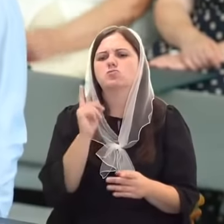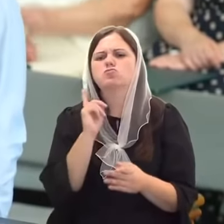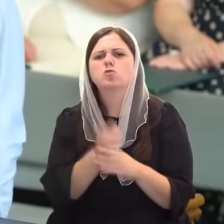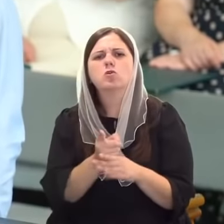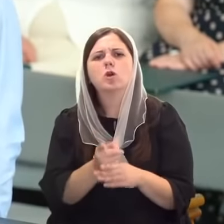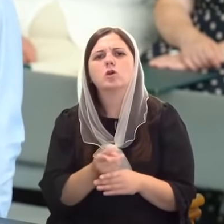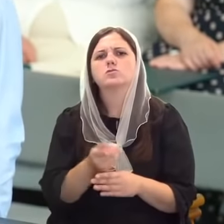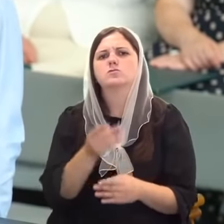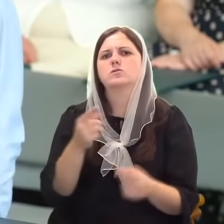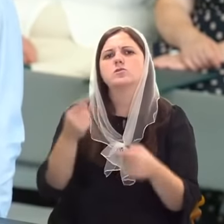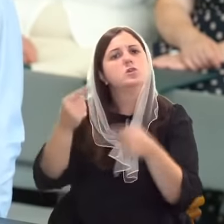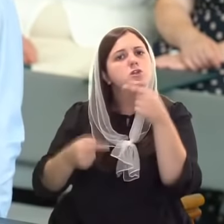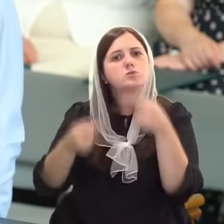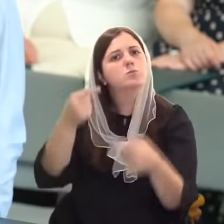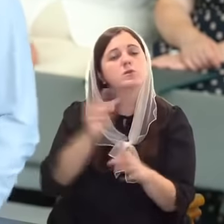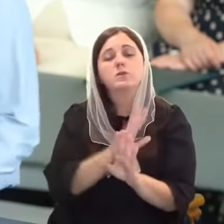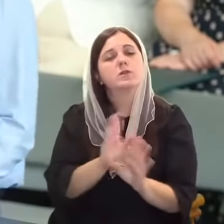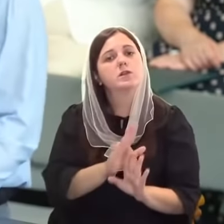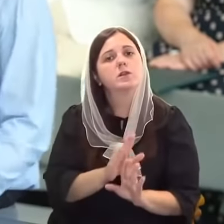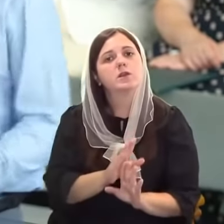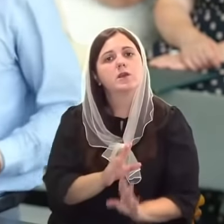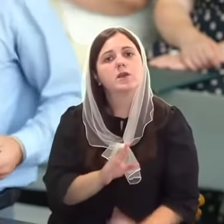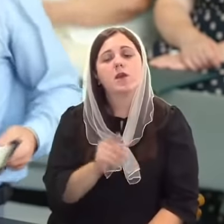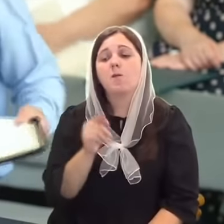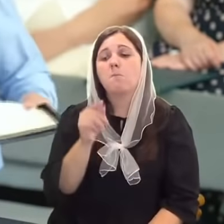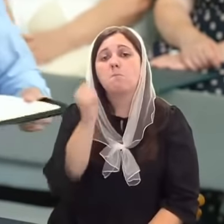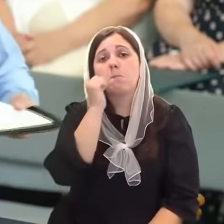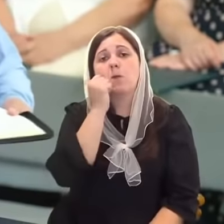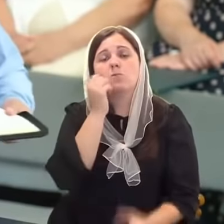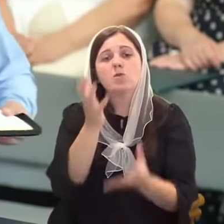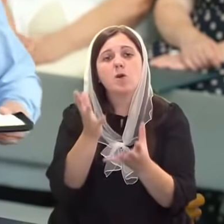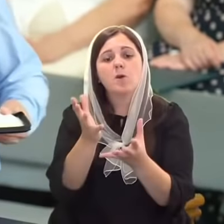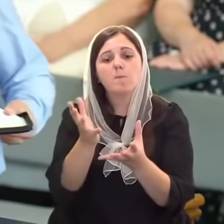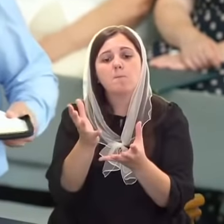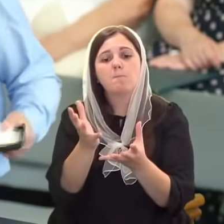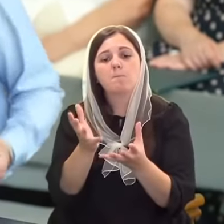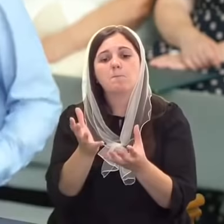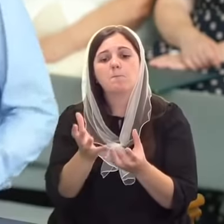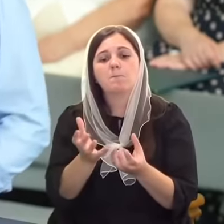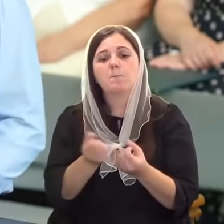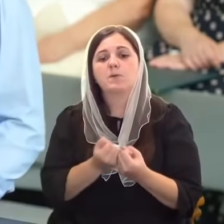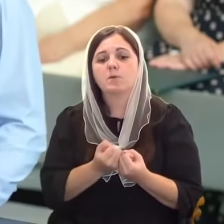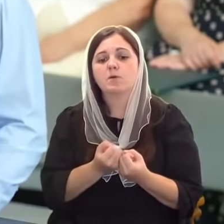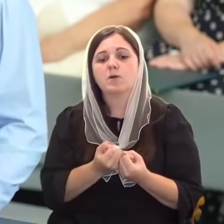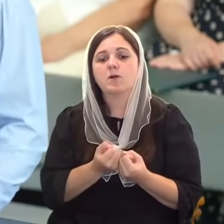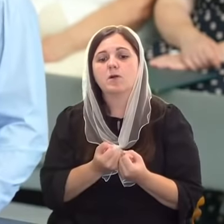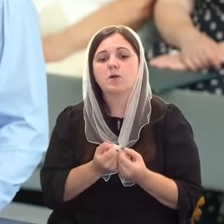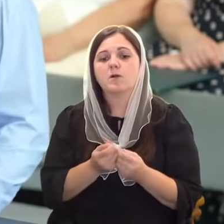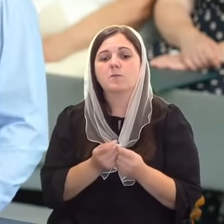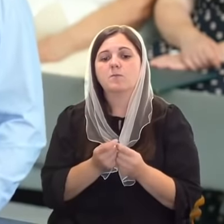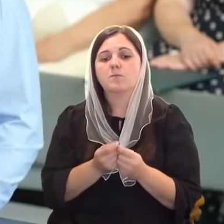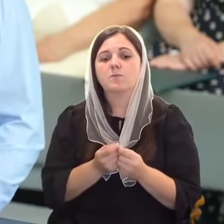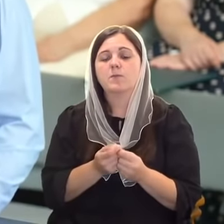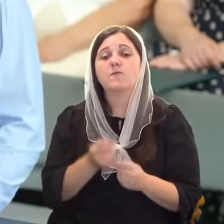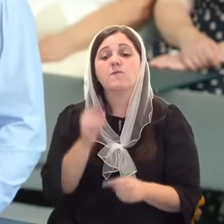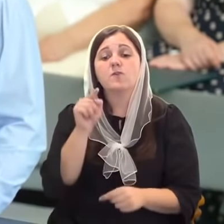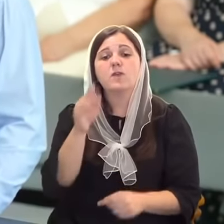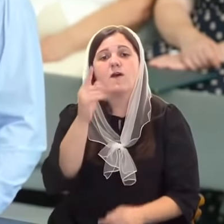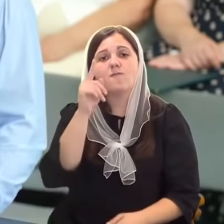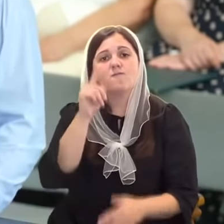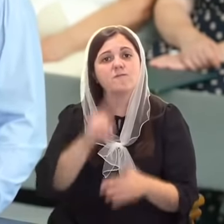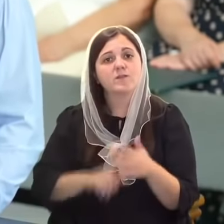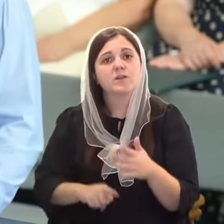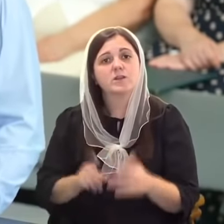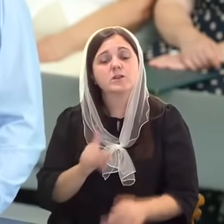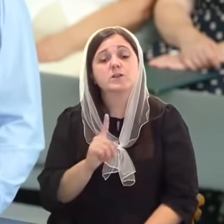мной спорить. Она предала меня Слову Божьему и благодати. Она верила,